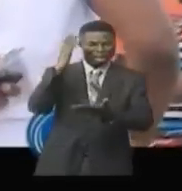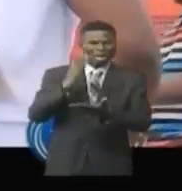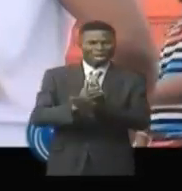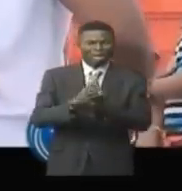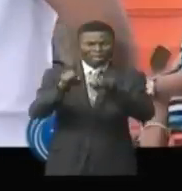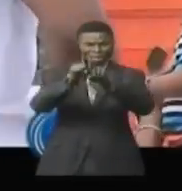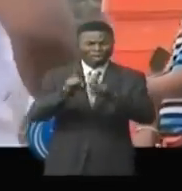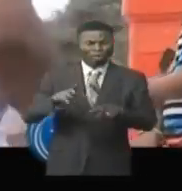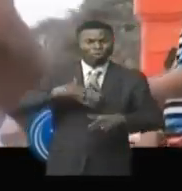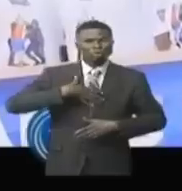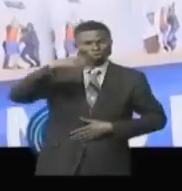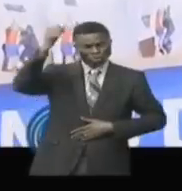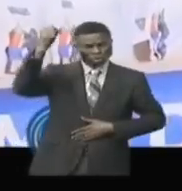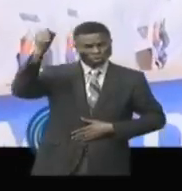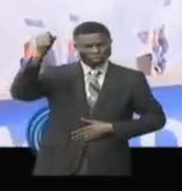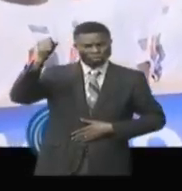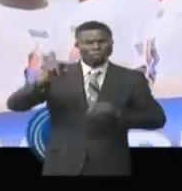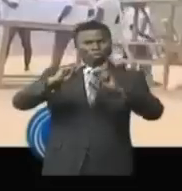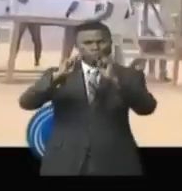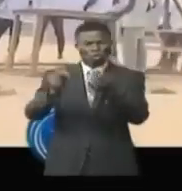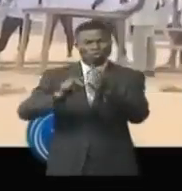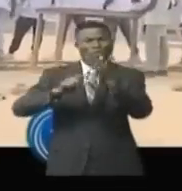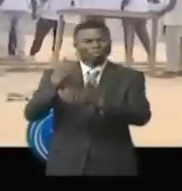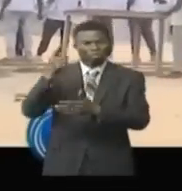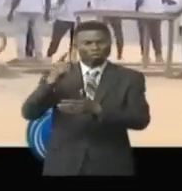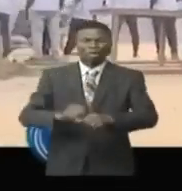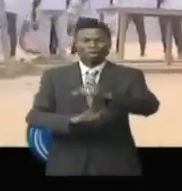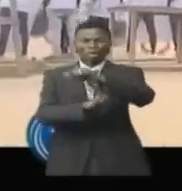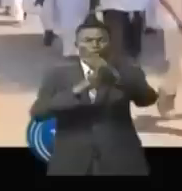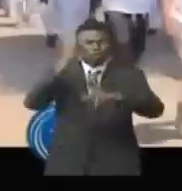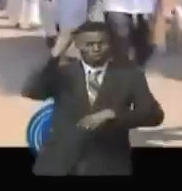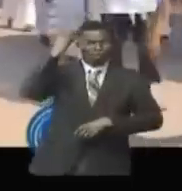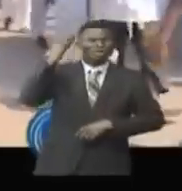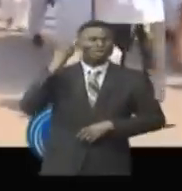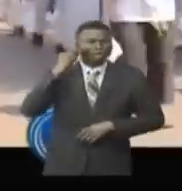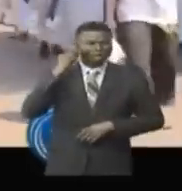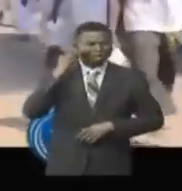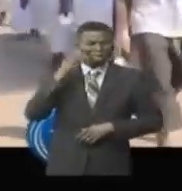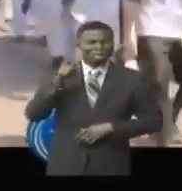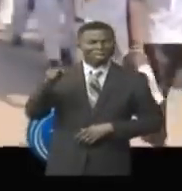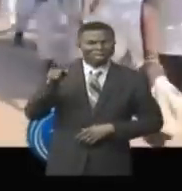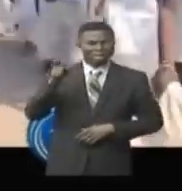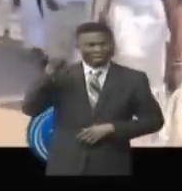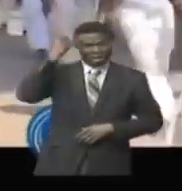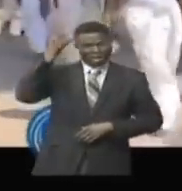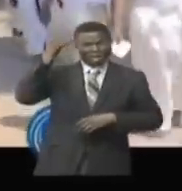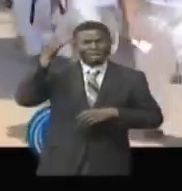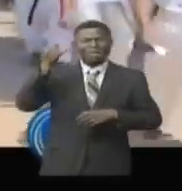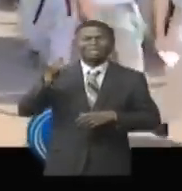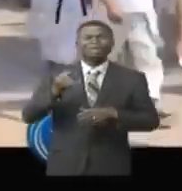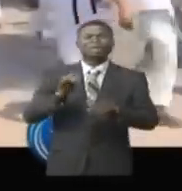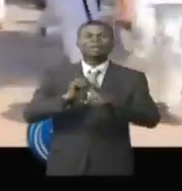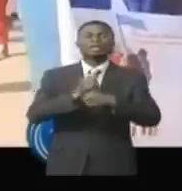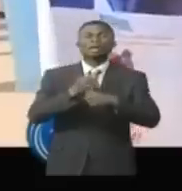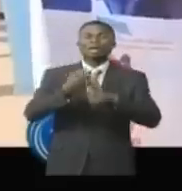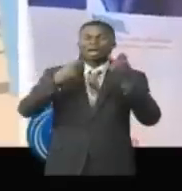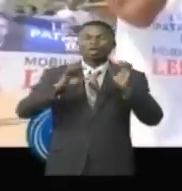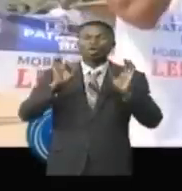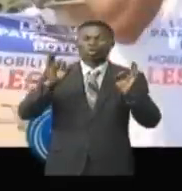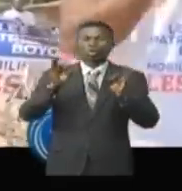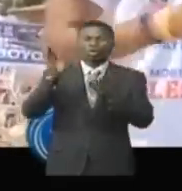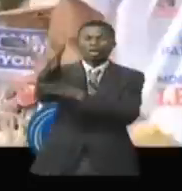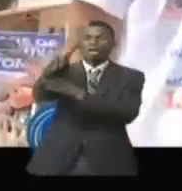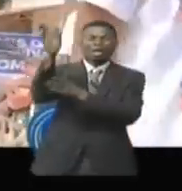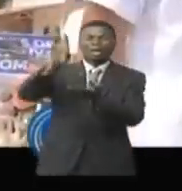Énième activité de cette structure de soutien au ministre, Patrick Muyaya Katimbwe, initiateur du nouveau narratif, Bendele